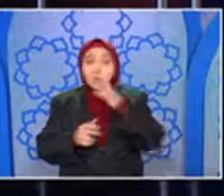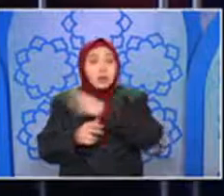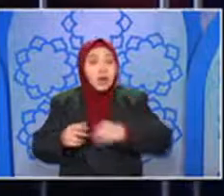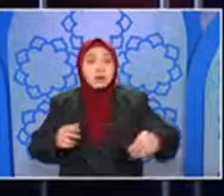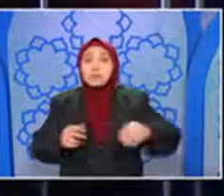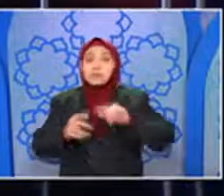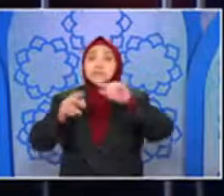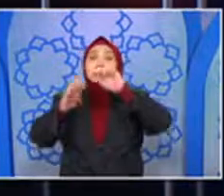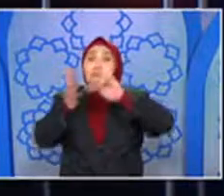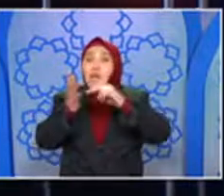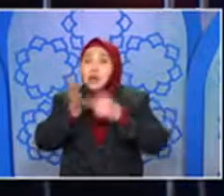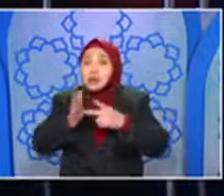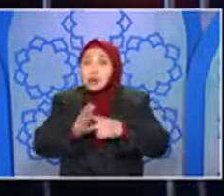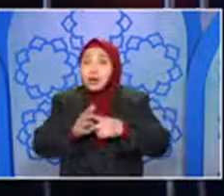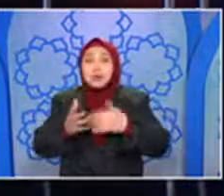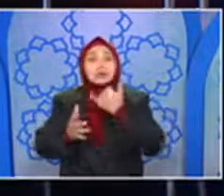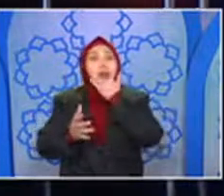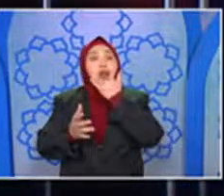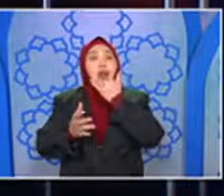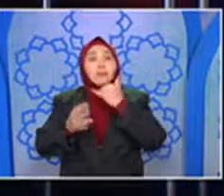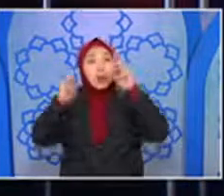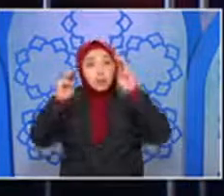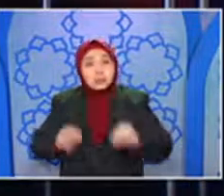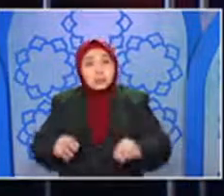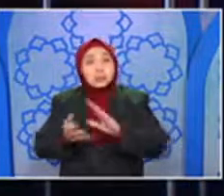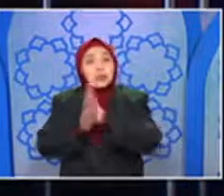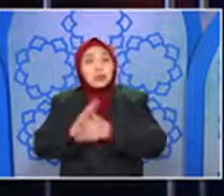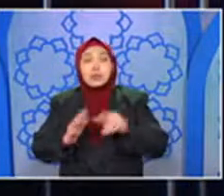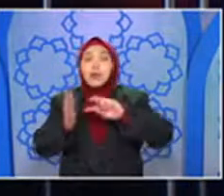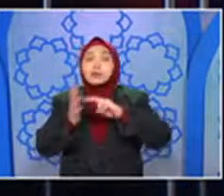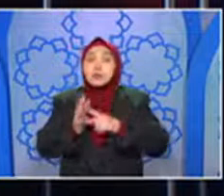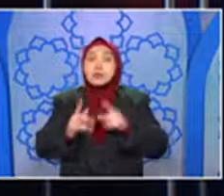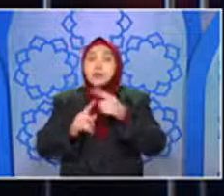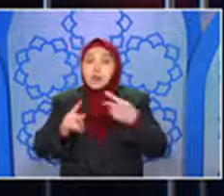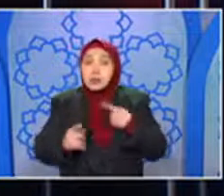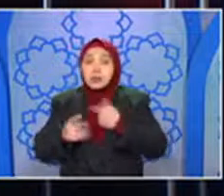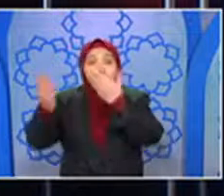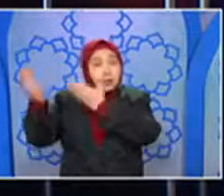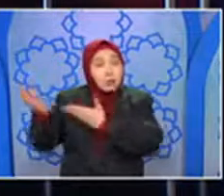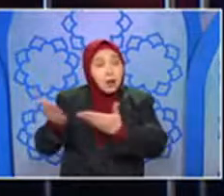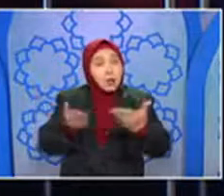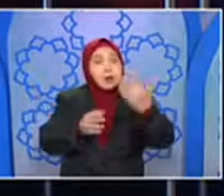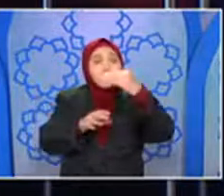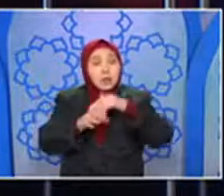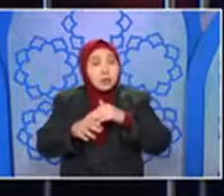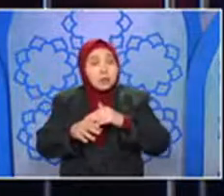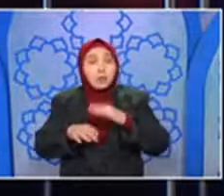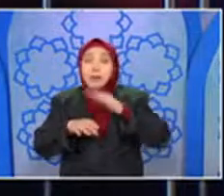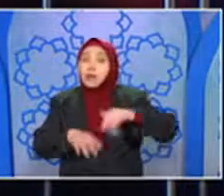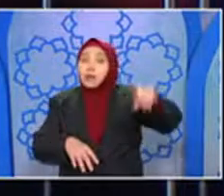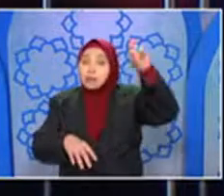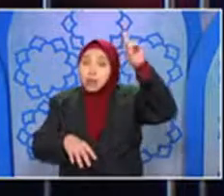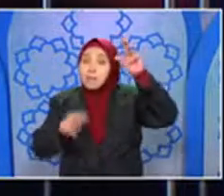persoalan mengenai kesalahan manusia. Maksudnya, bila kita dibawa ke padang mahsyar, di sisi Allah Subhanahu Wa